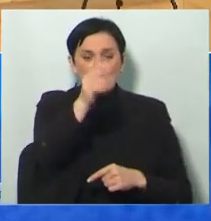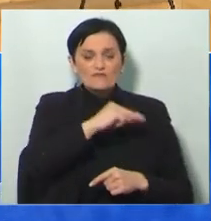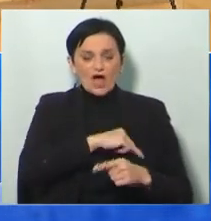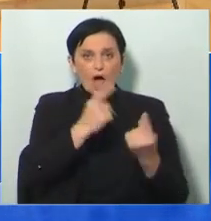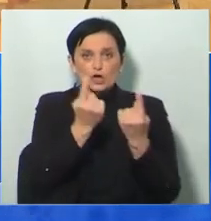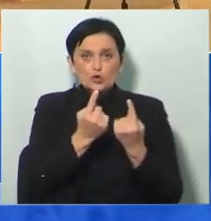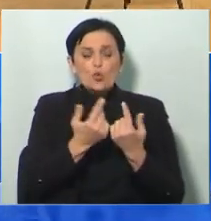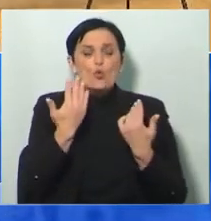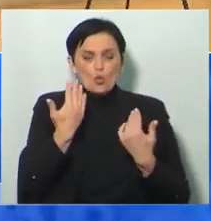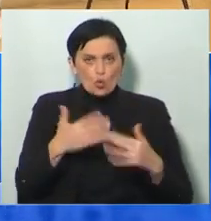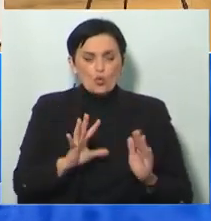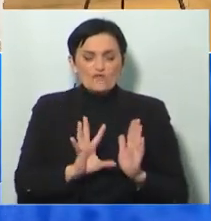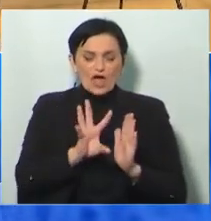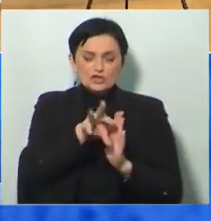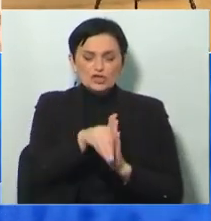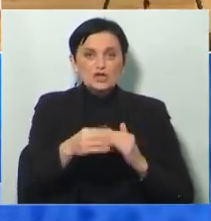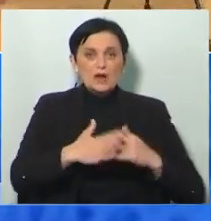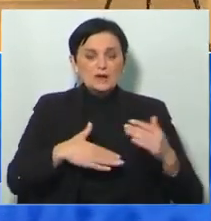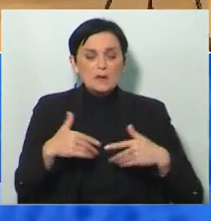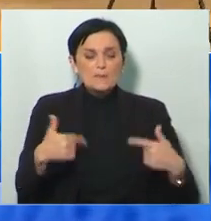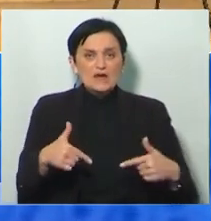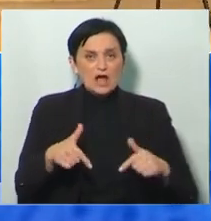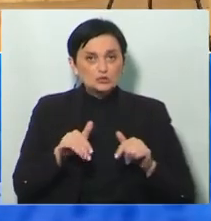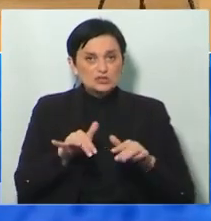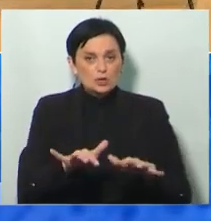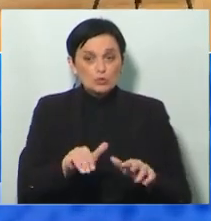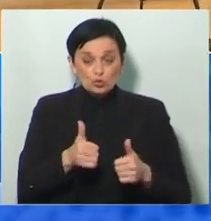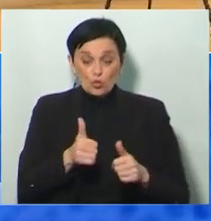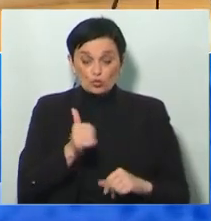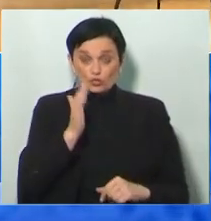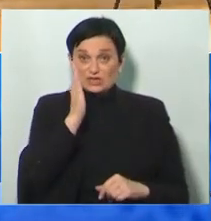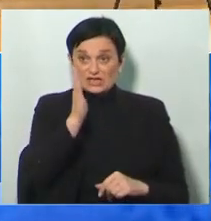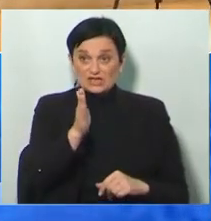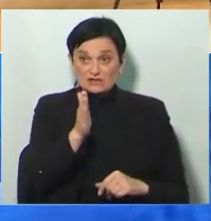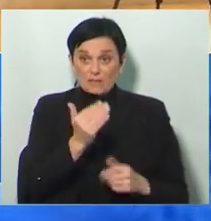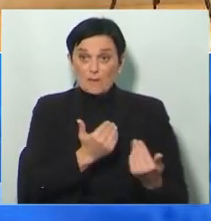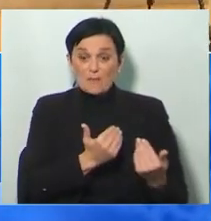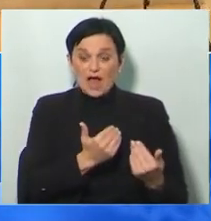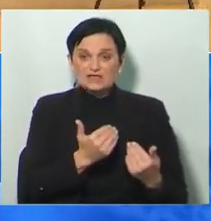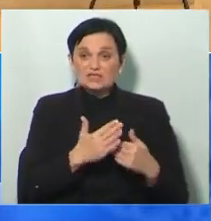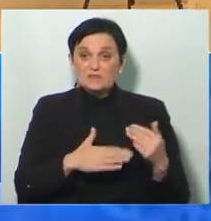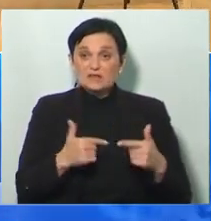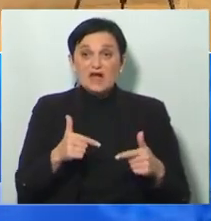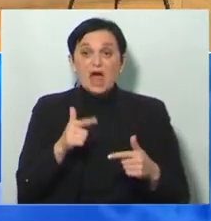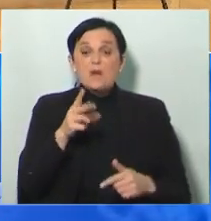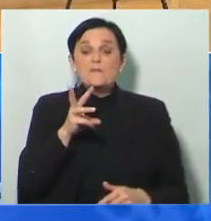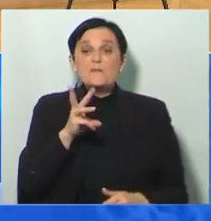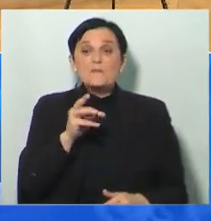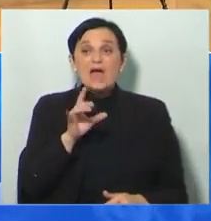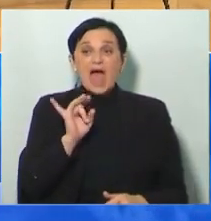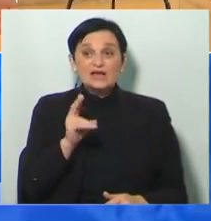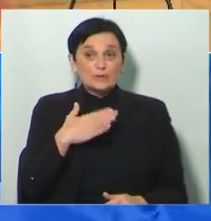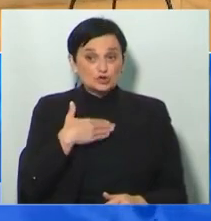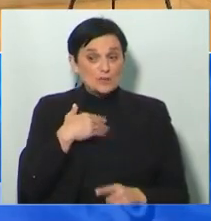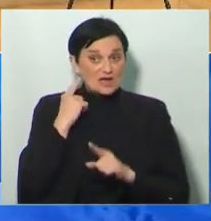უკვე ჩაერთვებიან პრაქტიკულ საქმიანობაშიც. თუ როგორი იქნება ეს მათი პრაქტიკა? მე ჩაგეჩობით, გესმით ჩემი